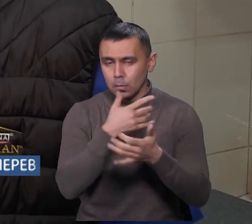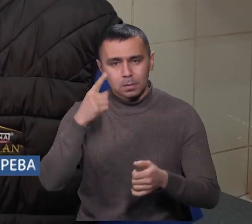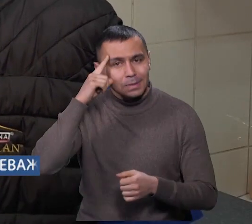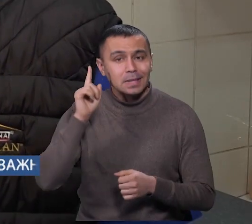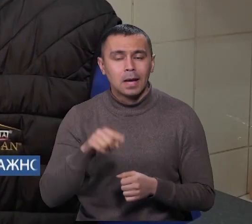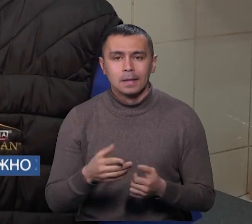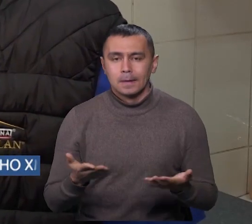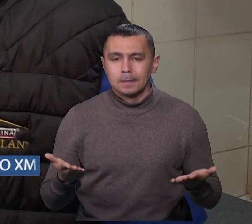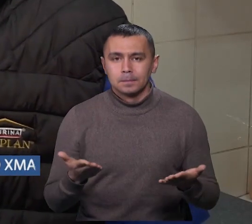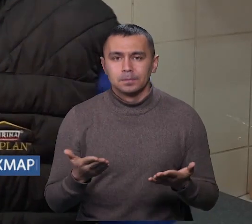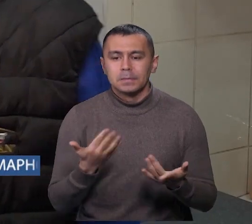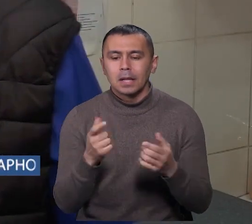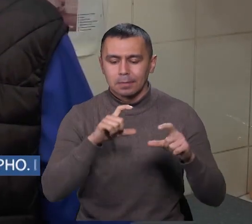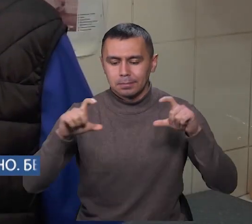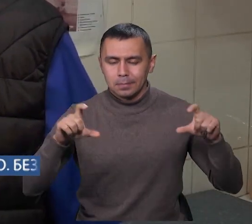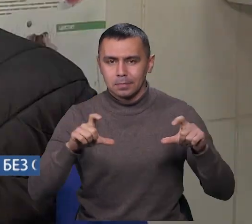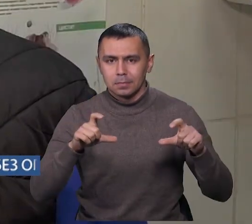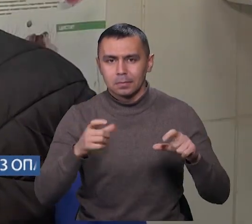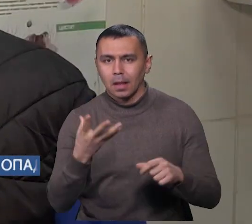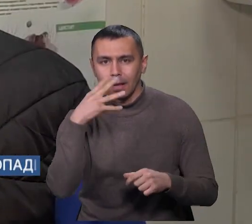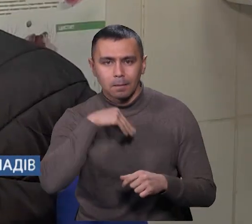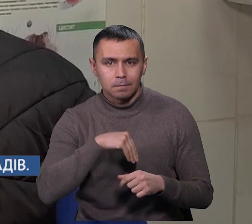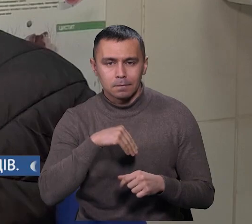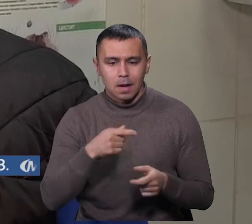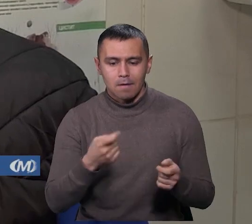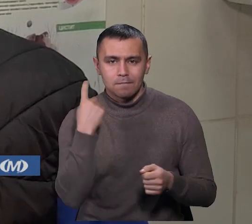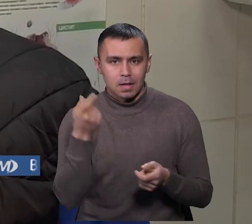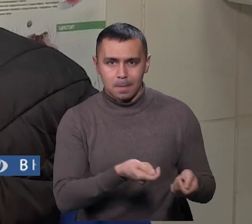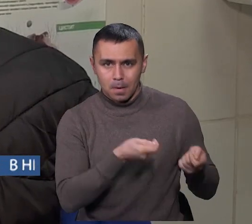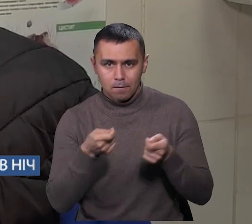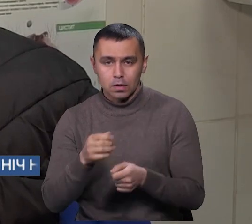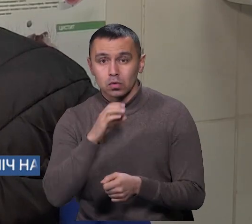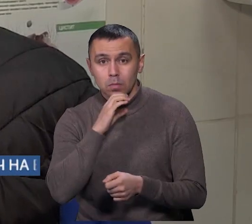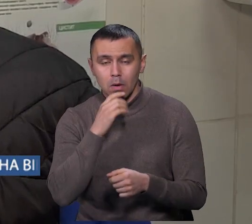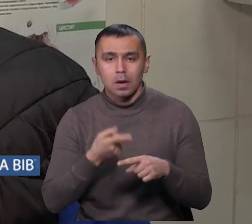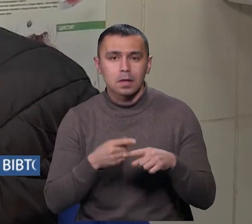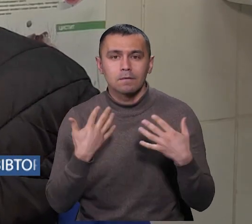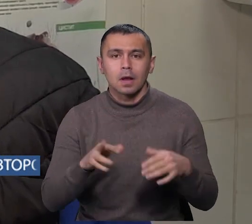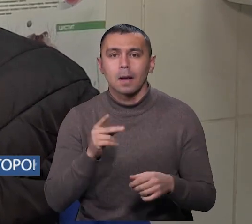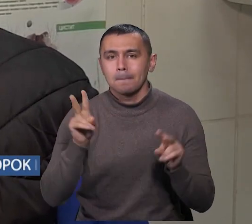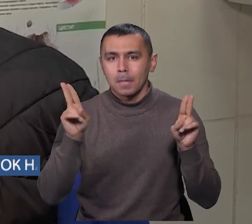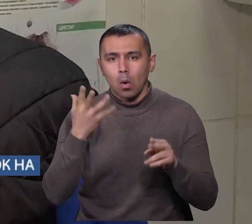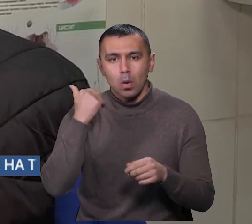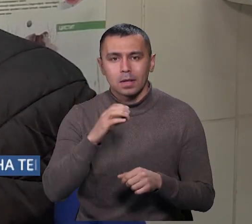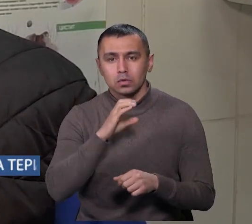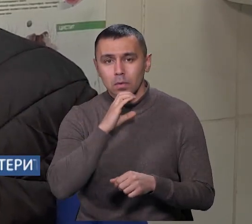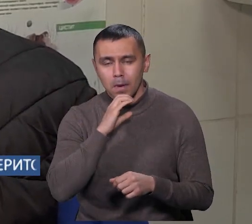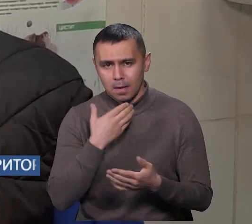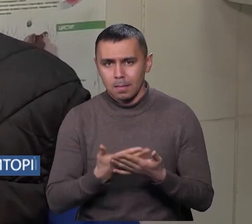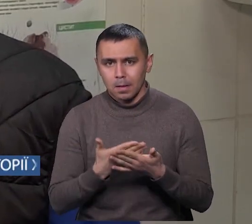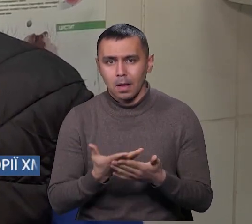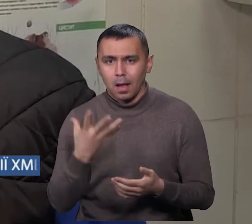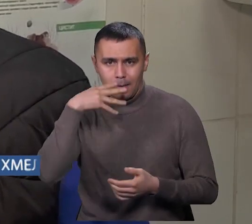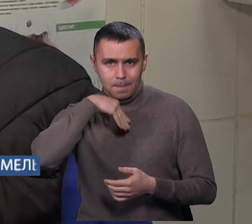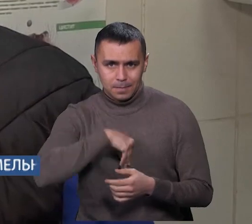знати дозу препарату, яку тварина спожила. Власники привозять тварину, і це вже, як правило, коли вже тварина спожила